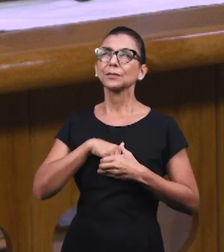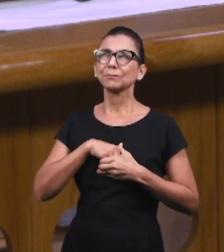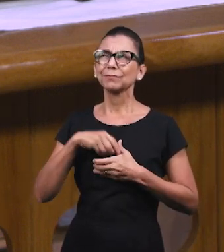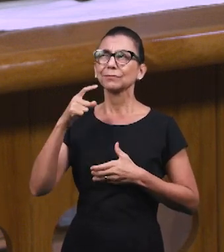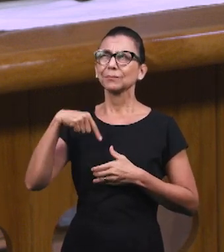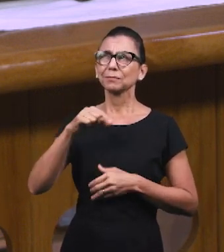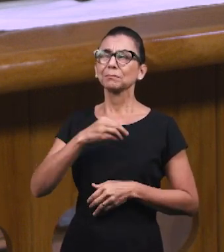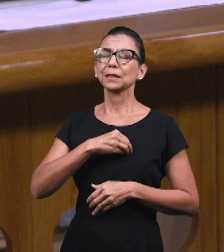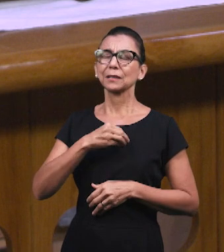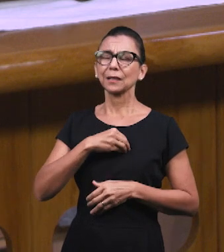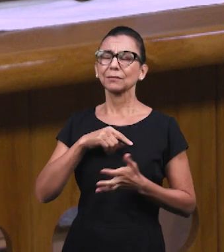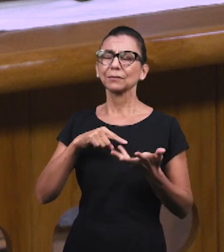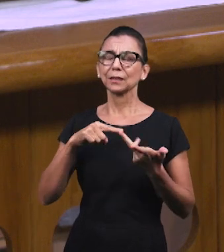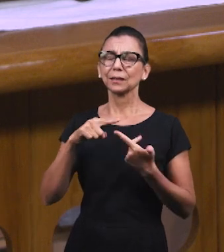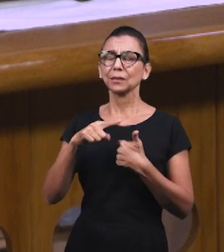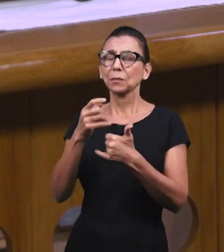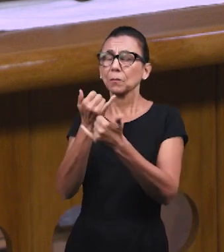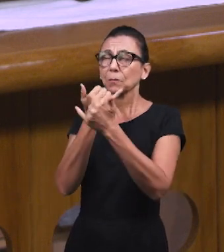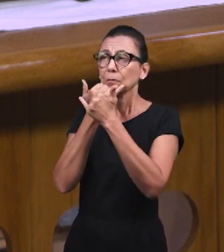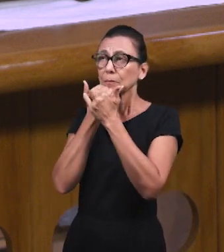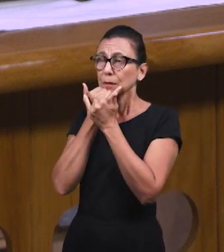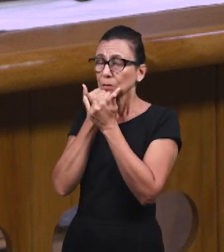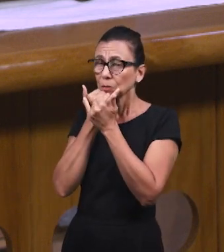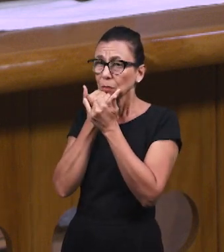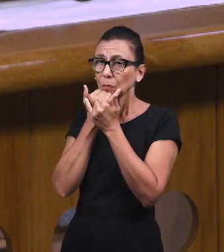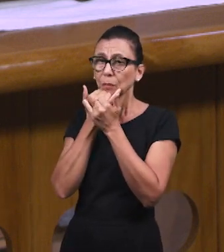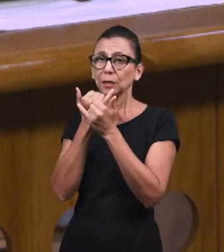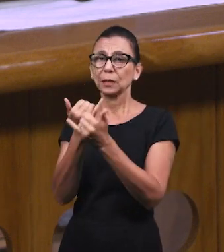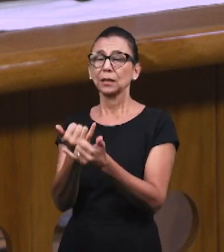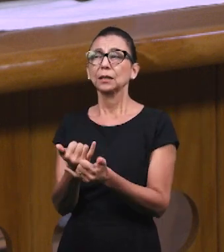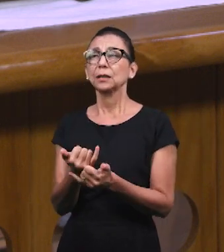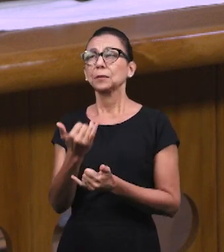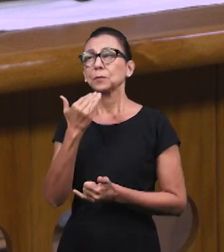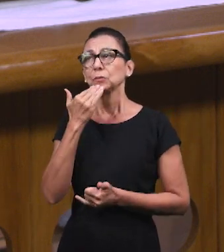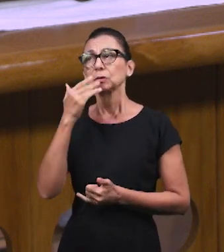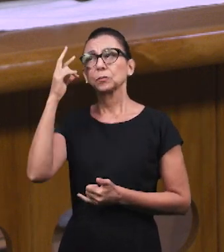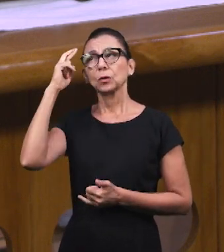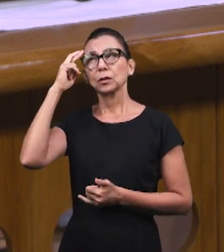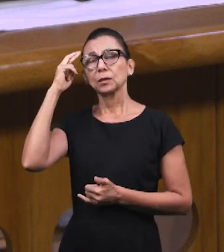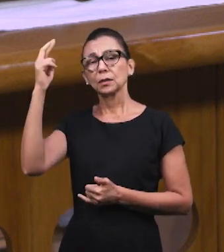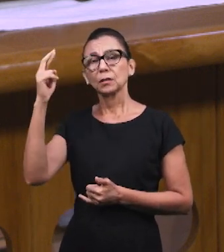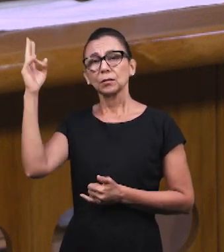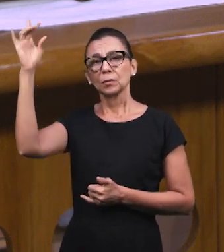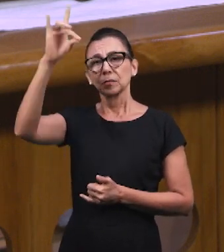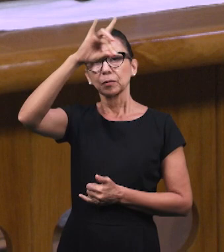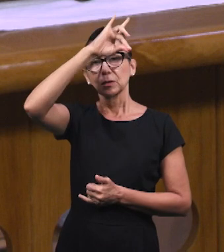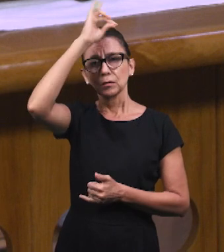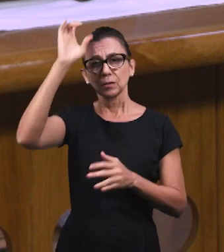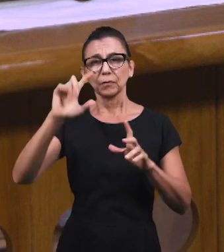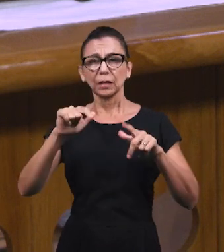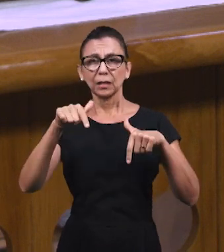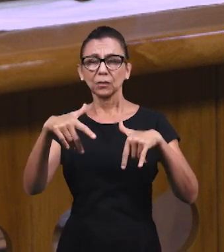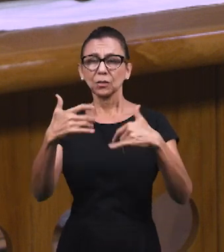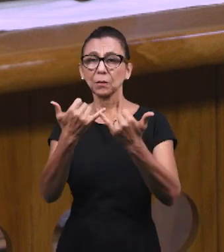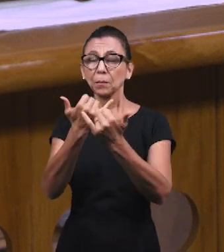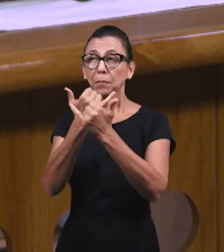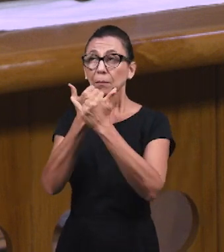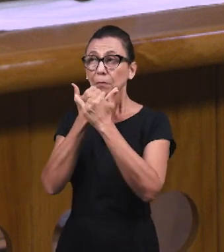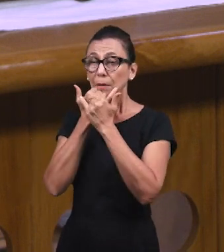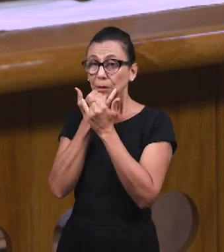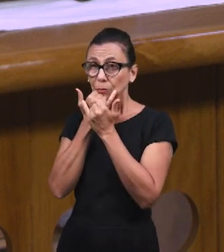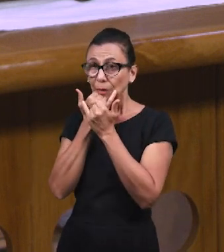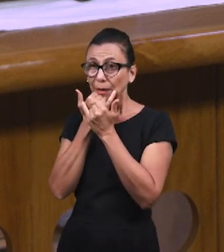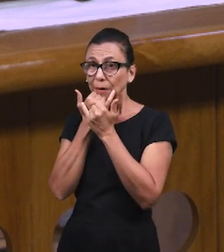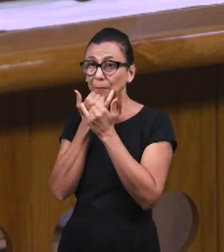en demandant pardon de nos péchés. Seigneur, que par l'opération de ton esprit dans nos vies, nous puissions avoir nos péchés pardonnés